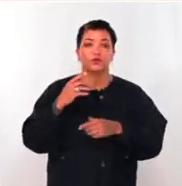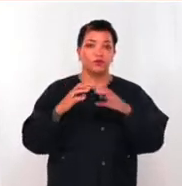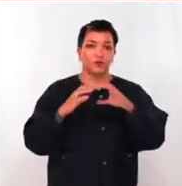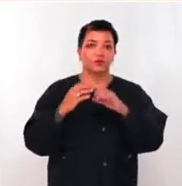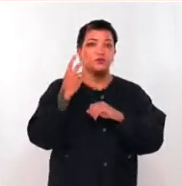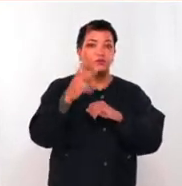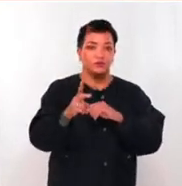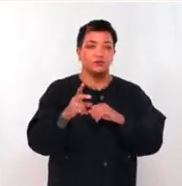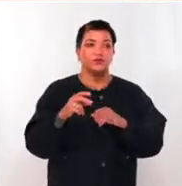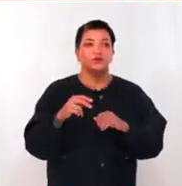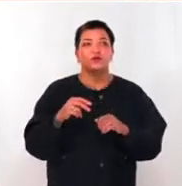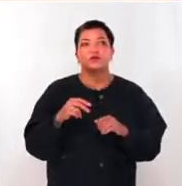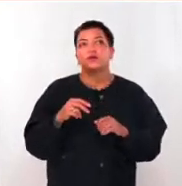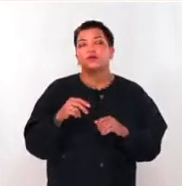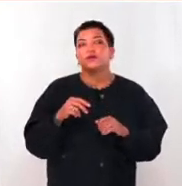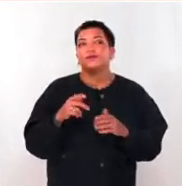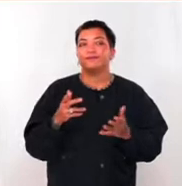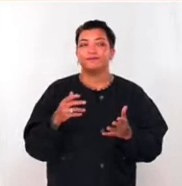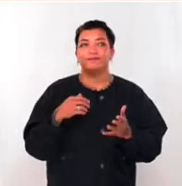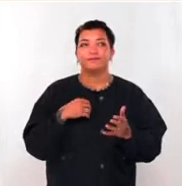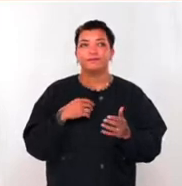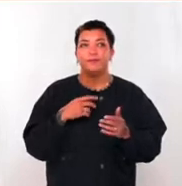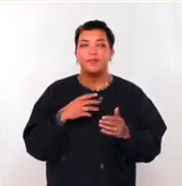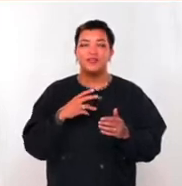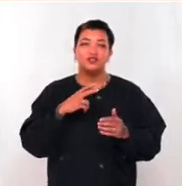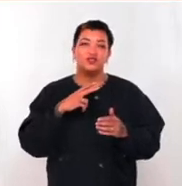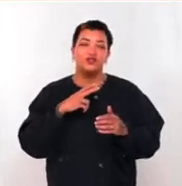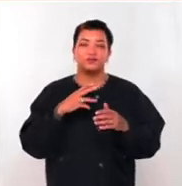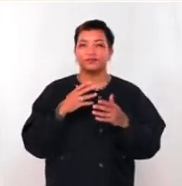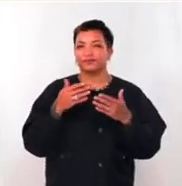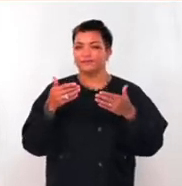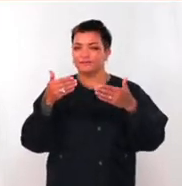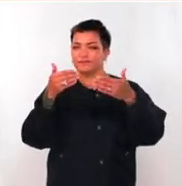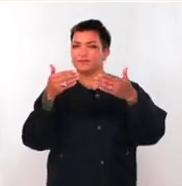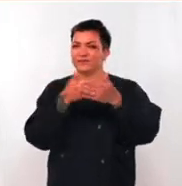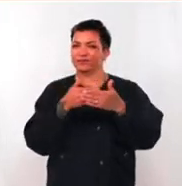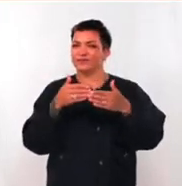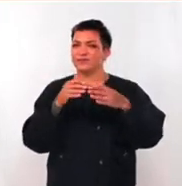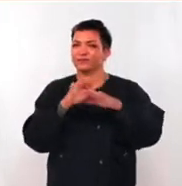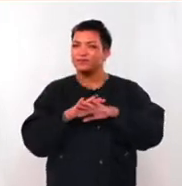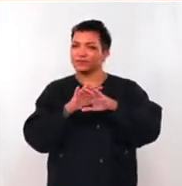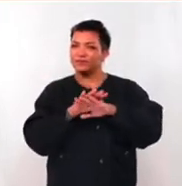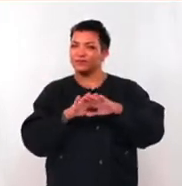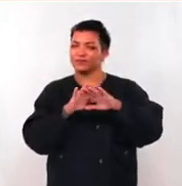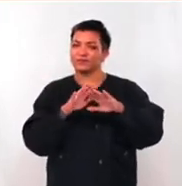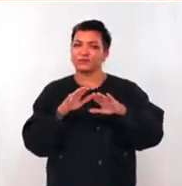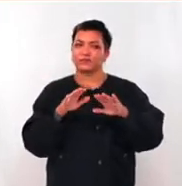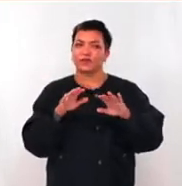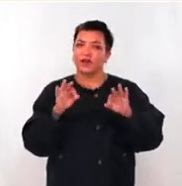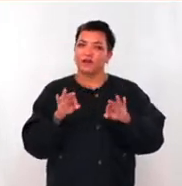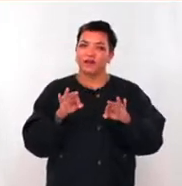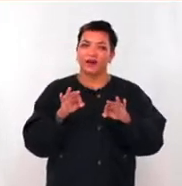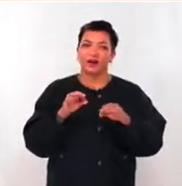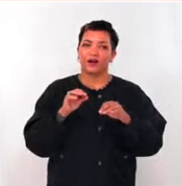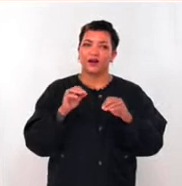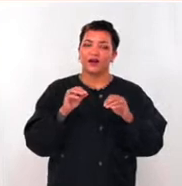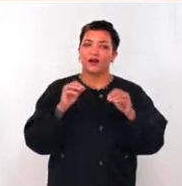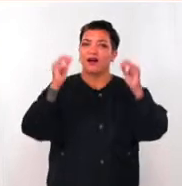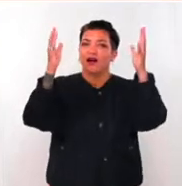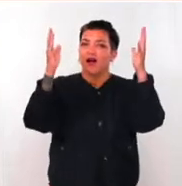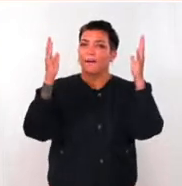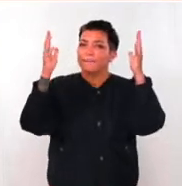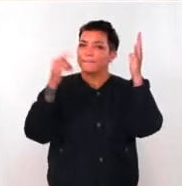pas que c'était malhonnête, mais en tout cas une confusion possible entre les différents types d'arbres qui sont plantés, qui étaient